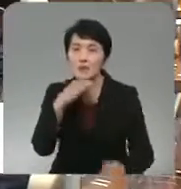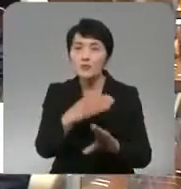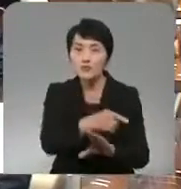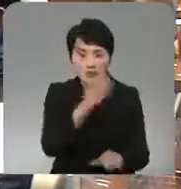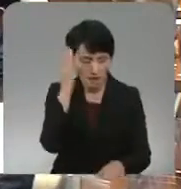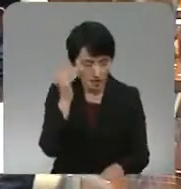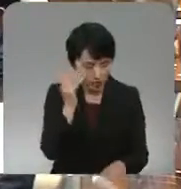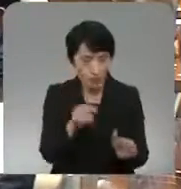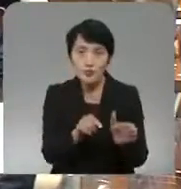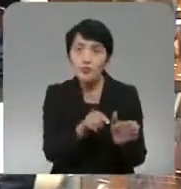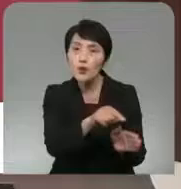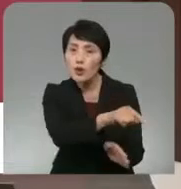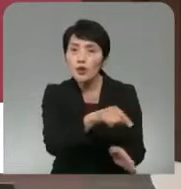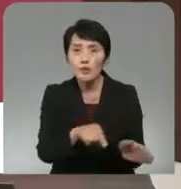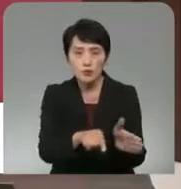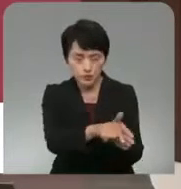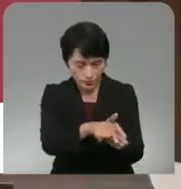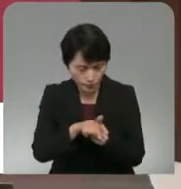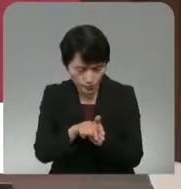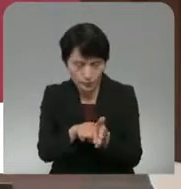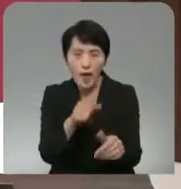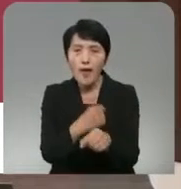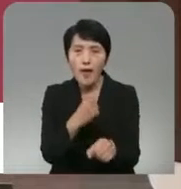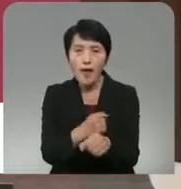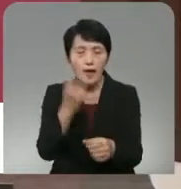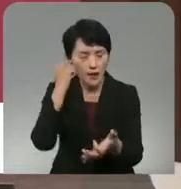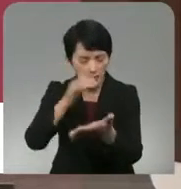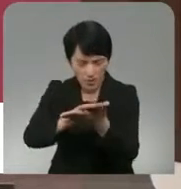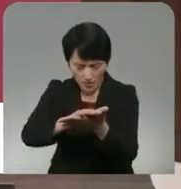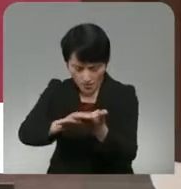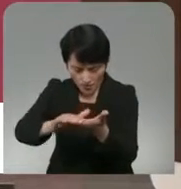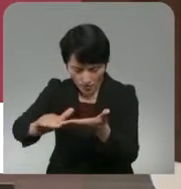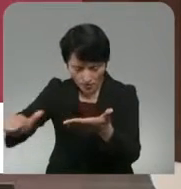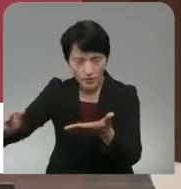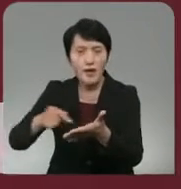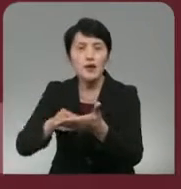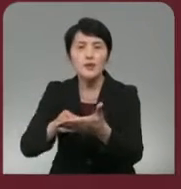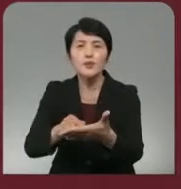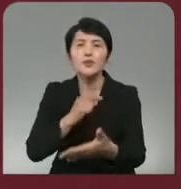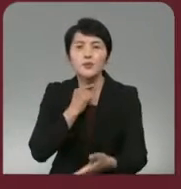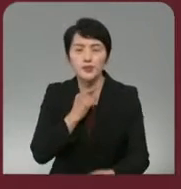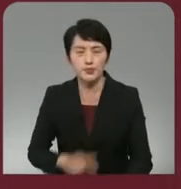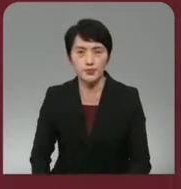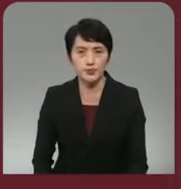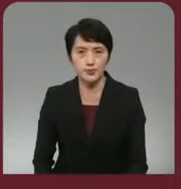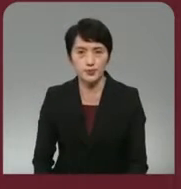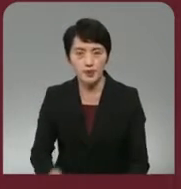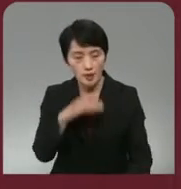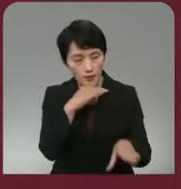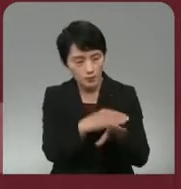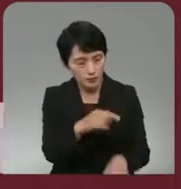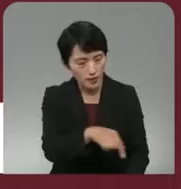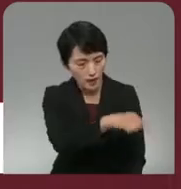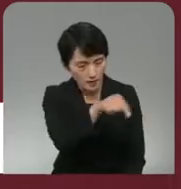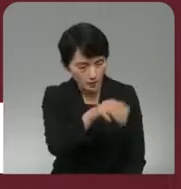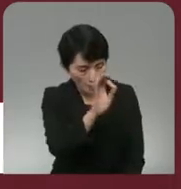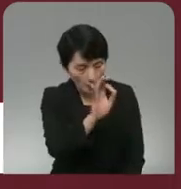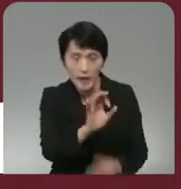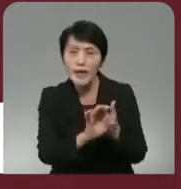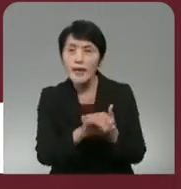национальное собрание должны работать вместе для скорейшей реализации реформ коснувшийся предстоящего